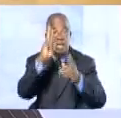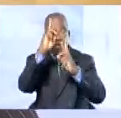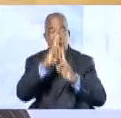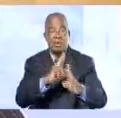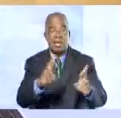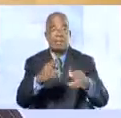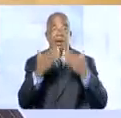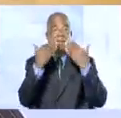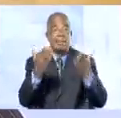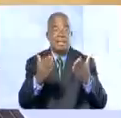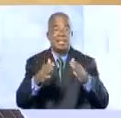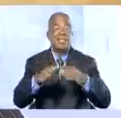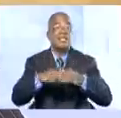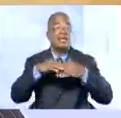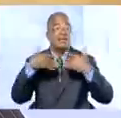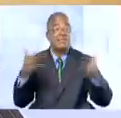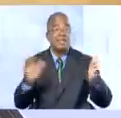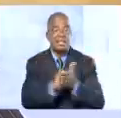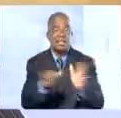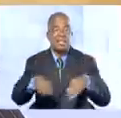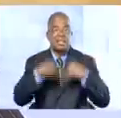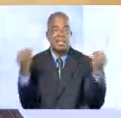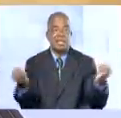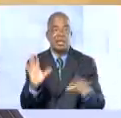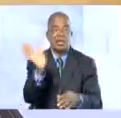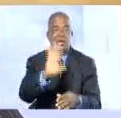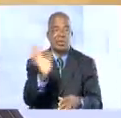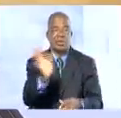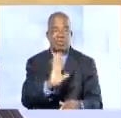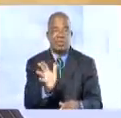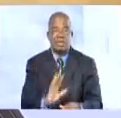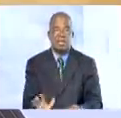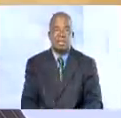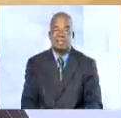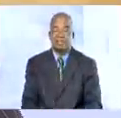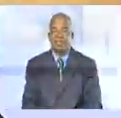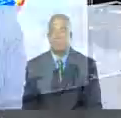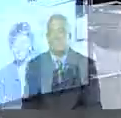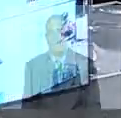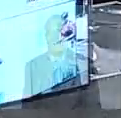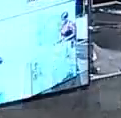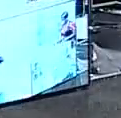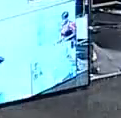de cette édition. Merci de l'avoir suivi. J'aurai le plaisir de vous retrouver demain à la même heure.